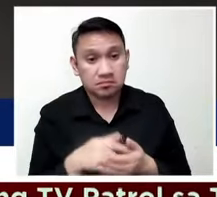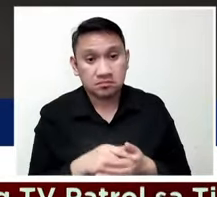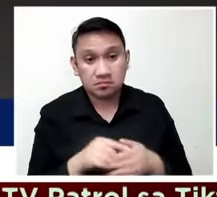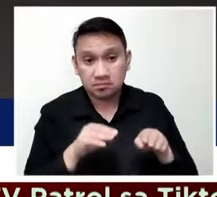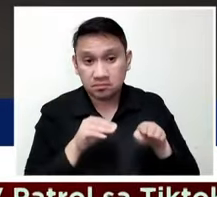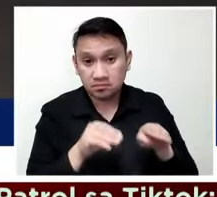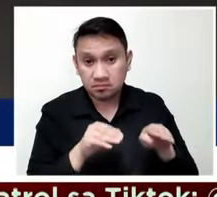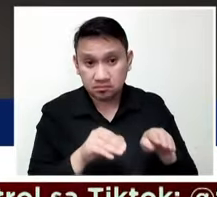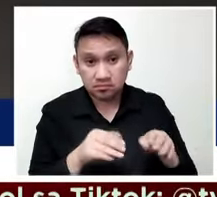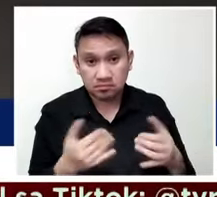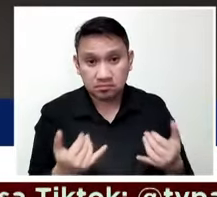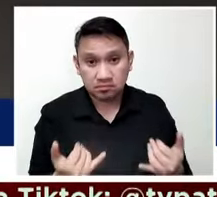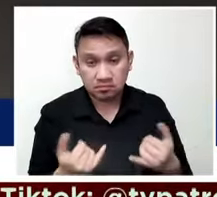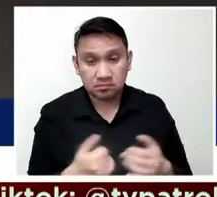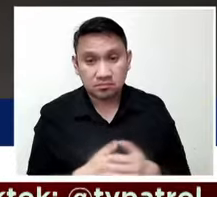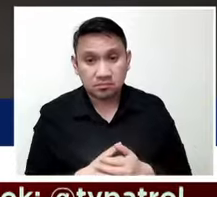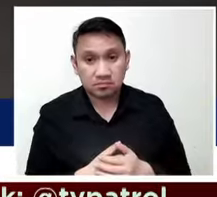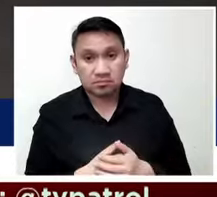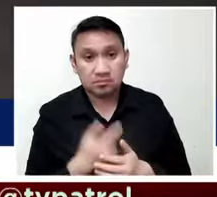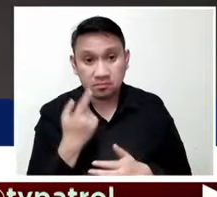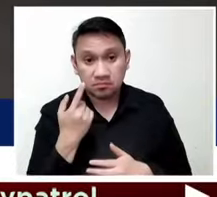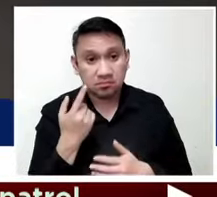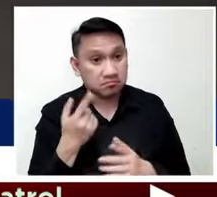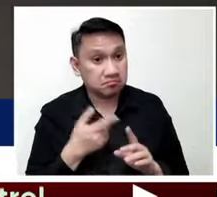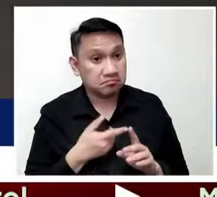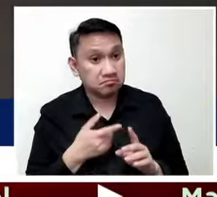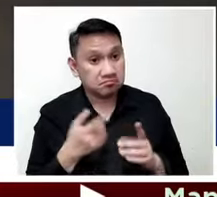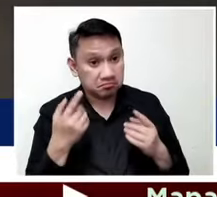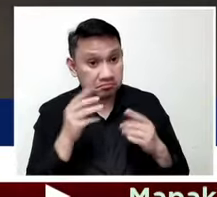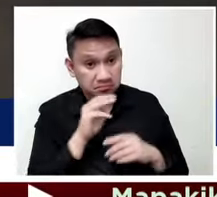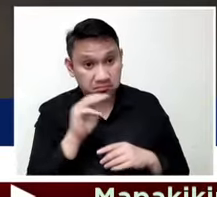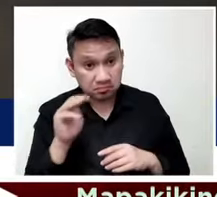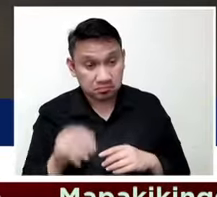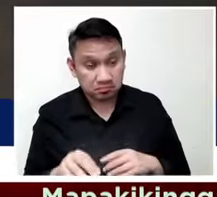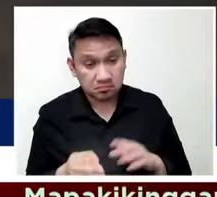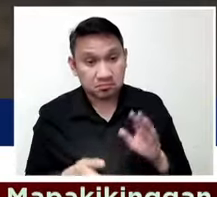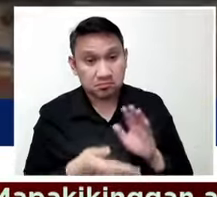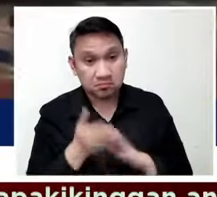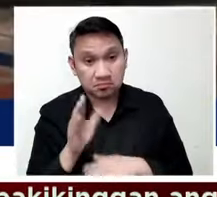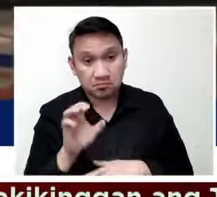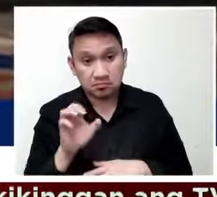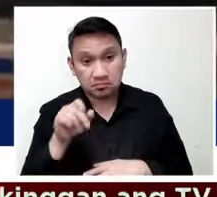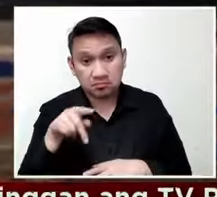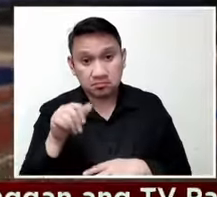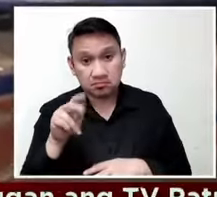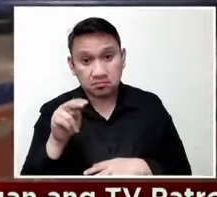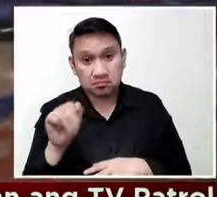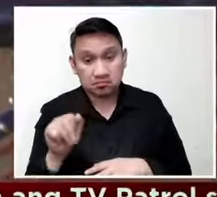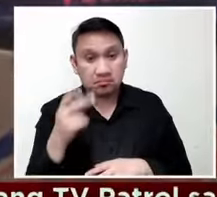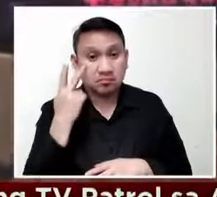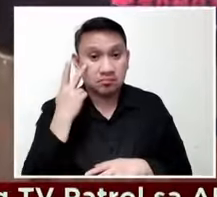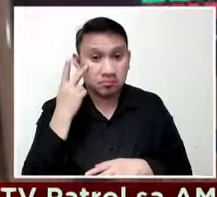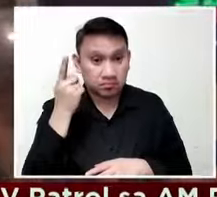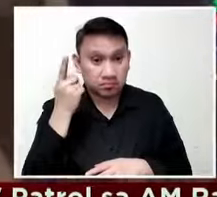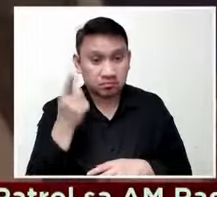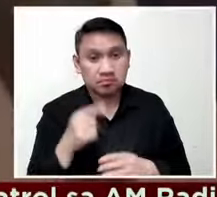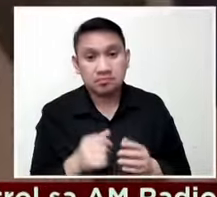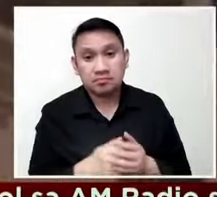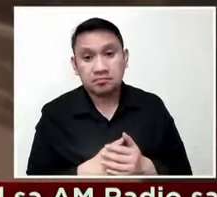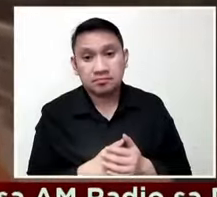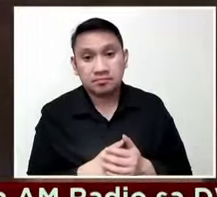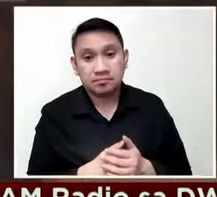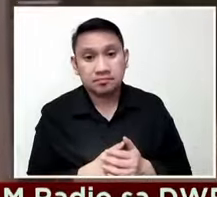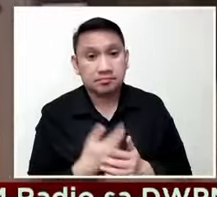sa mga oras na ito. Para ho sa mga galing sa Maynila at dadaan sa Espanya Boulevard, narito ang inyong magiging gabay sa traffic.